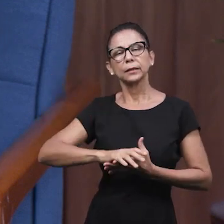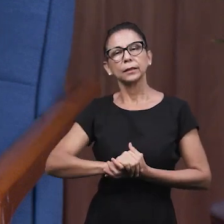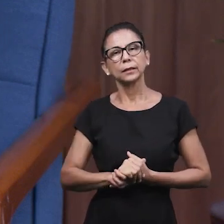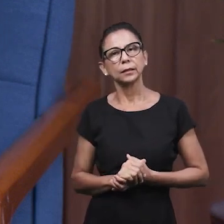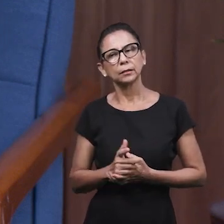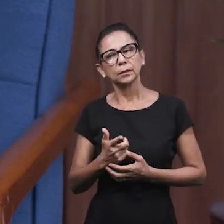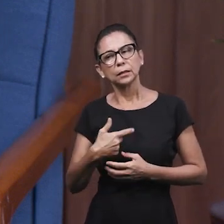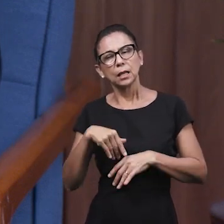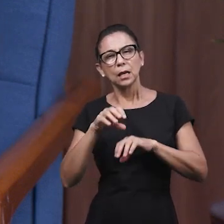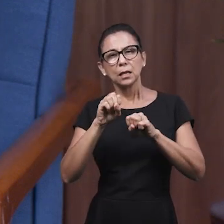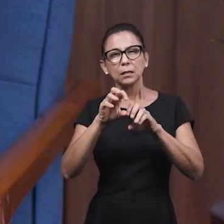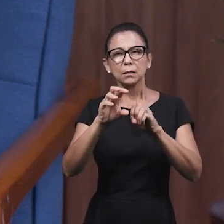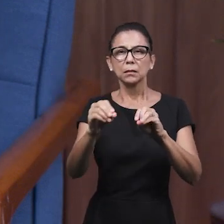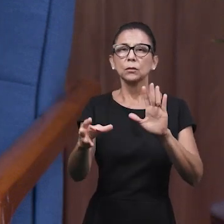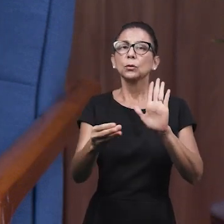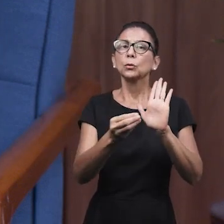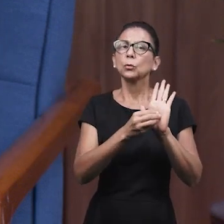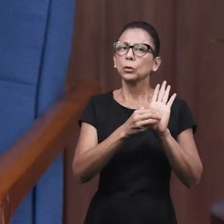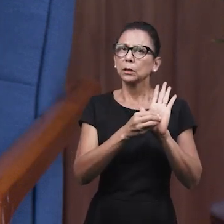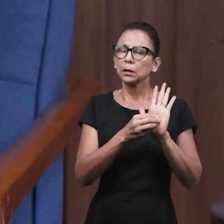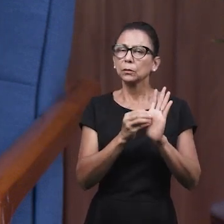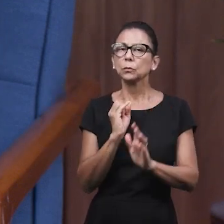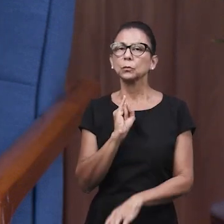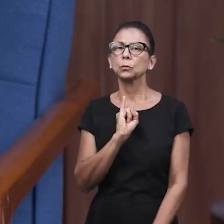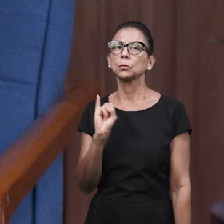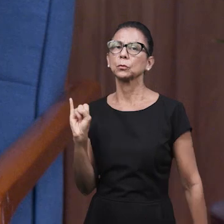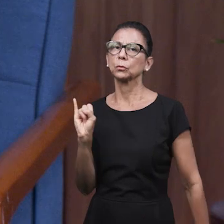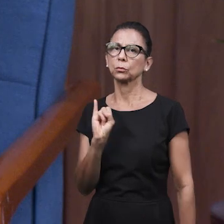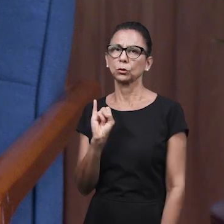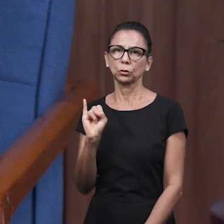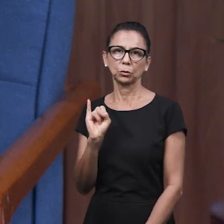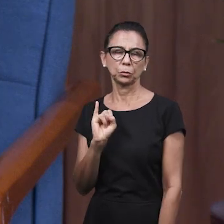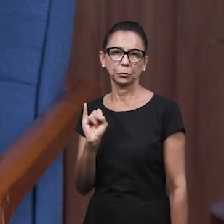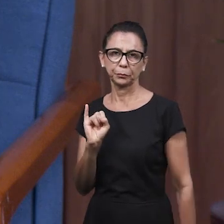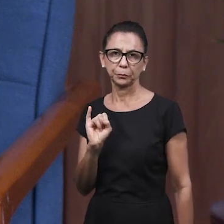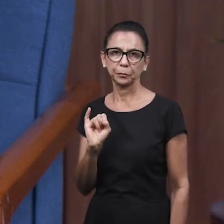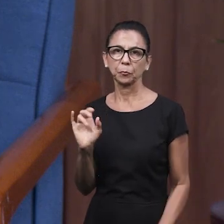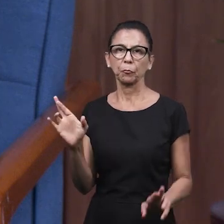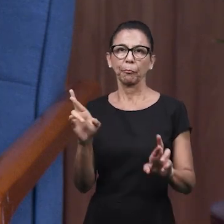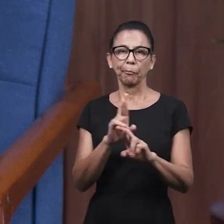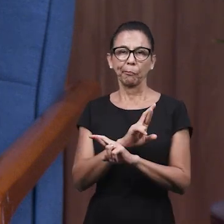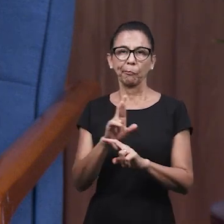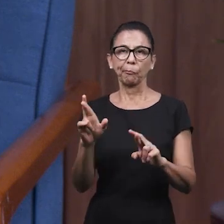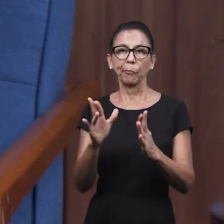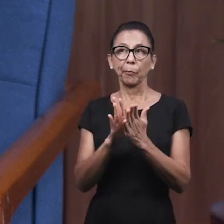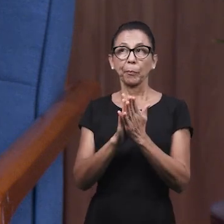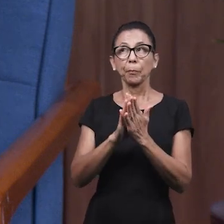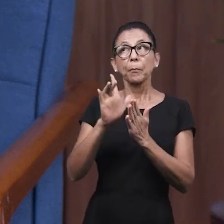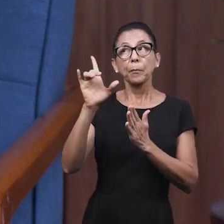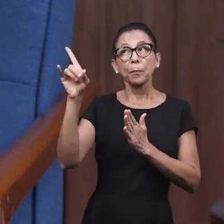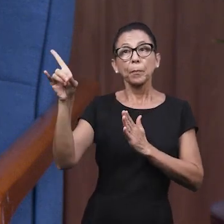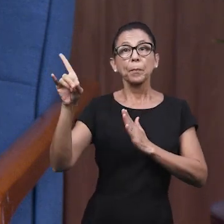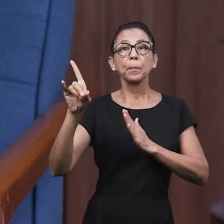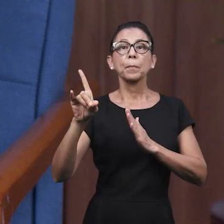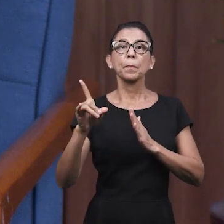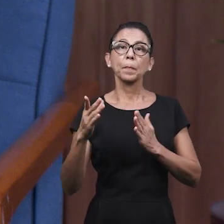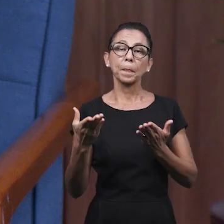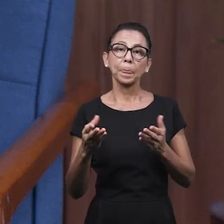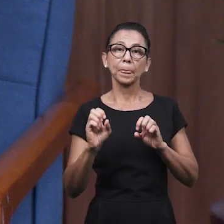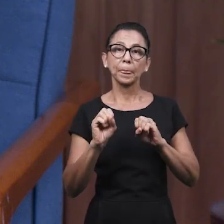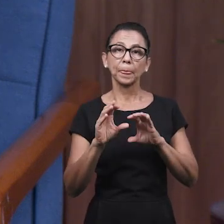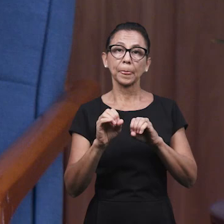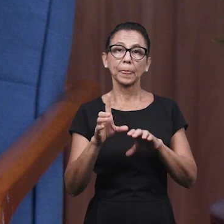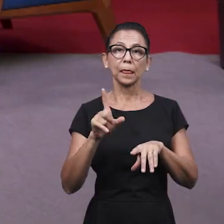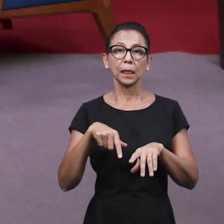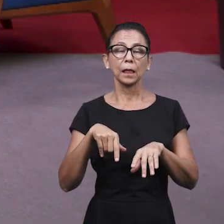qui vous apporte en termes d'enseignement, d'informations utiles par rapport à ce que la parole de Dieu nous enseigne, ce